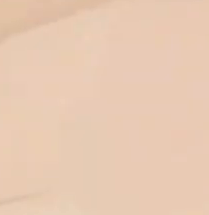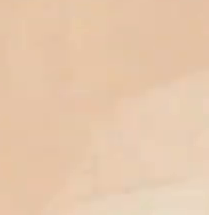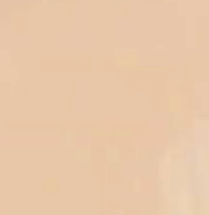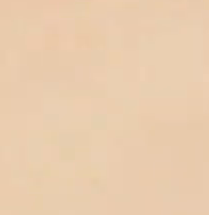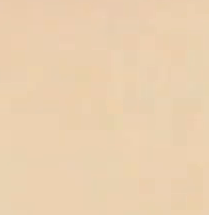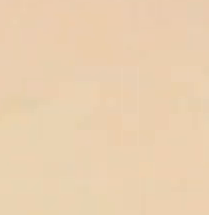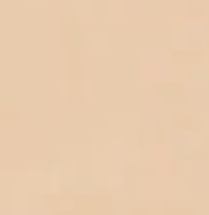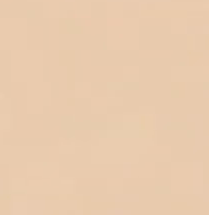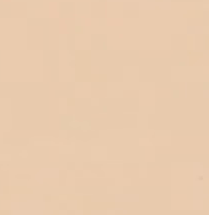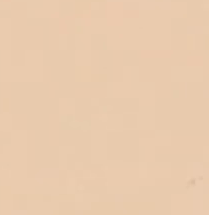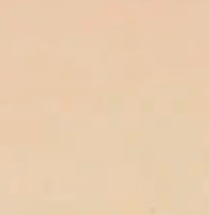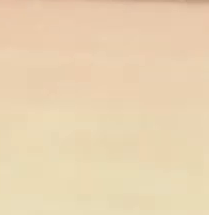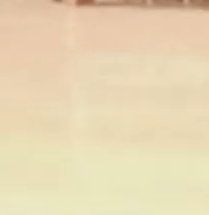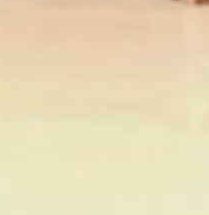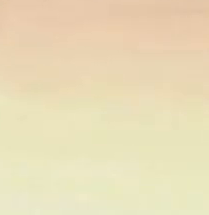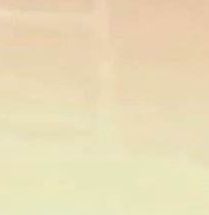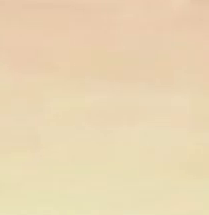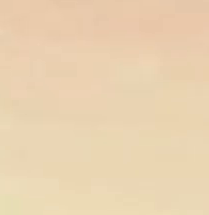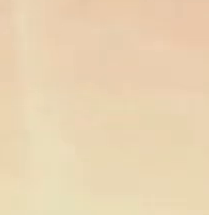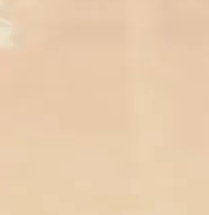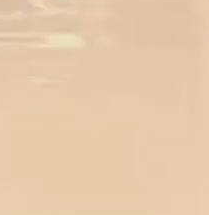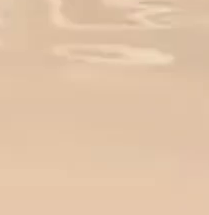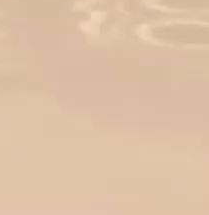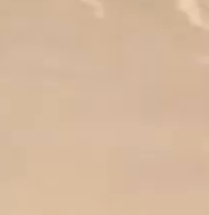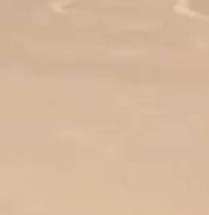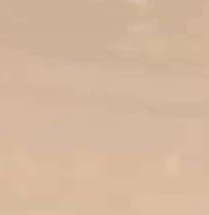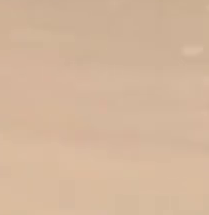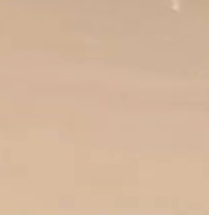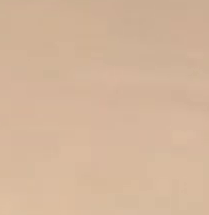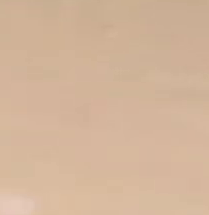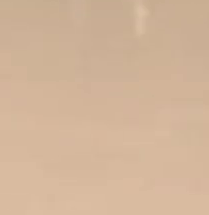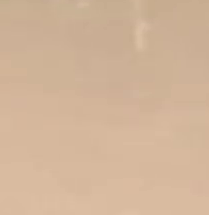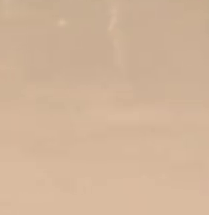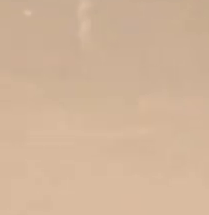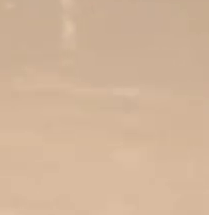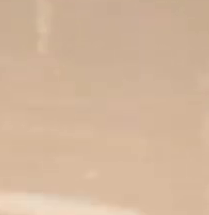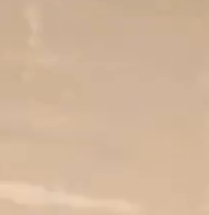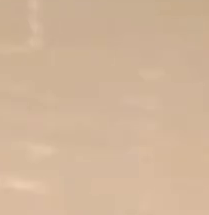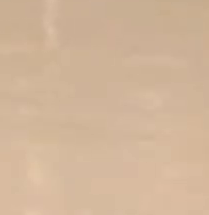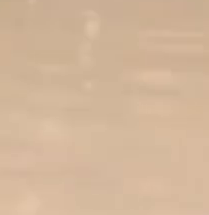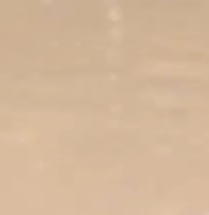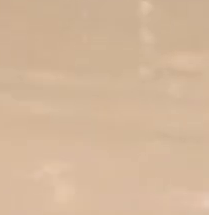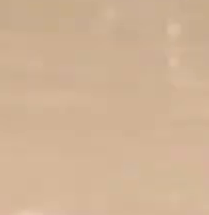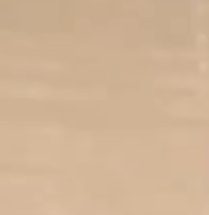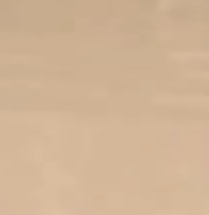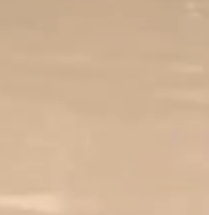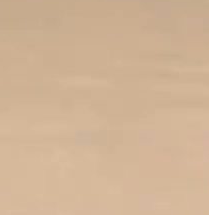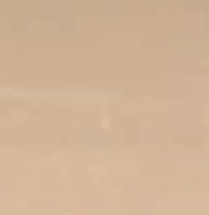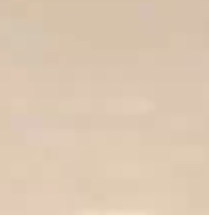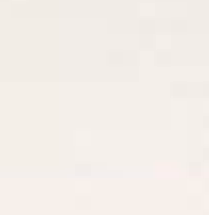Petugas mendata akibat banjir ini, 9 desa di Kecamatan Balairyam terendam banjir berdampak pada ribuan warga.